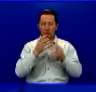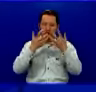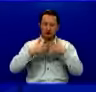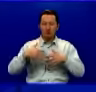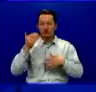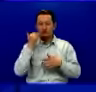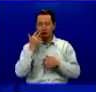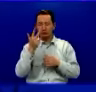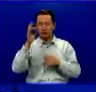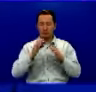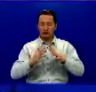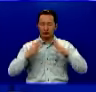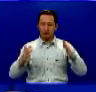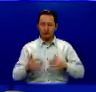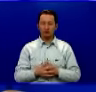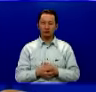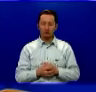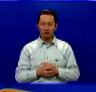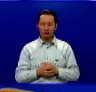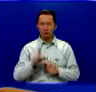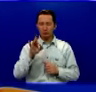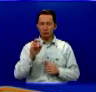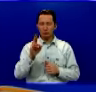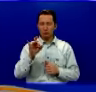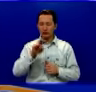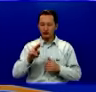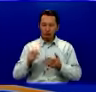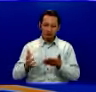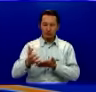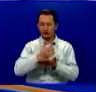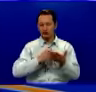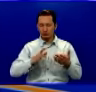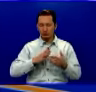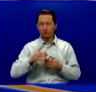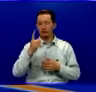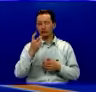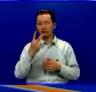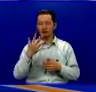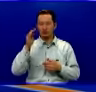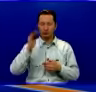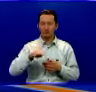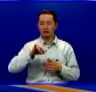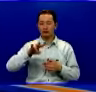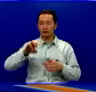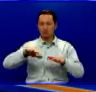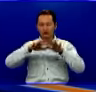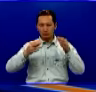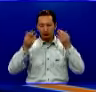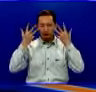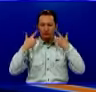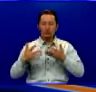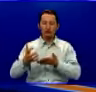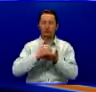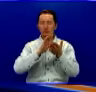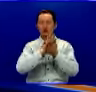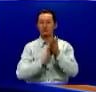салыстырғанда 3% артық. Рекордты өнім алдық. 125 мың тоннадан өнім алып отырмыз. Жүзімнен